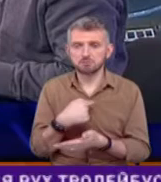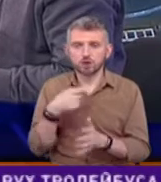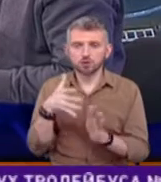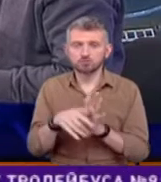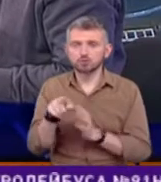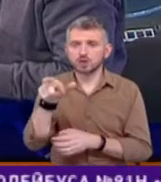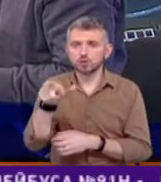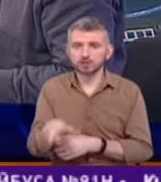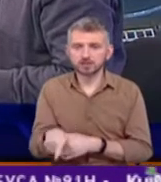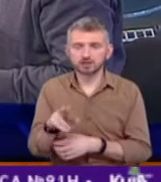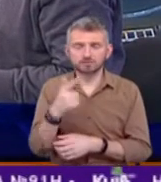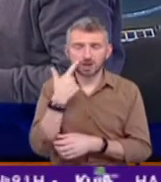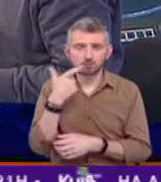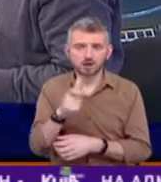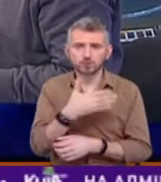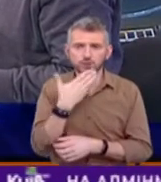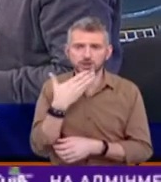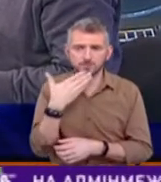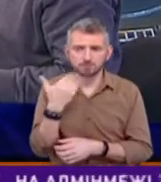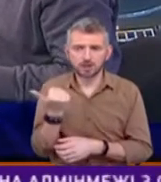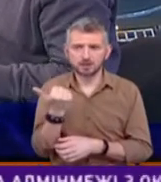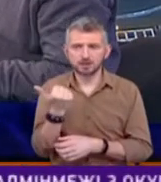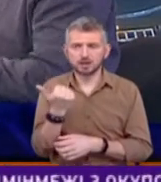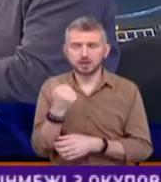тієї людини, як правило, немає